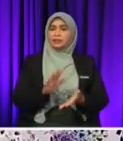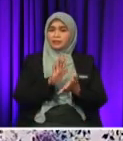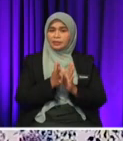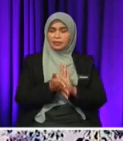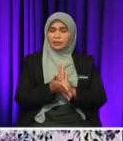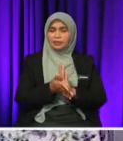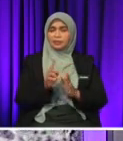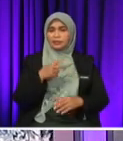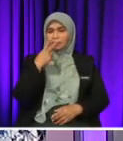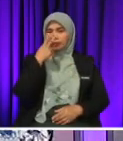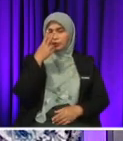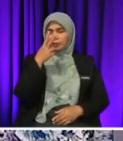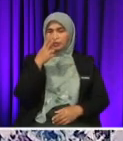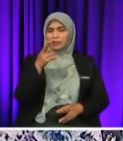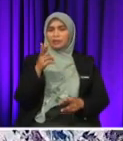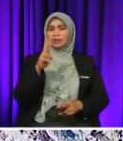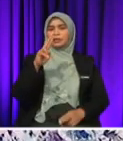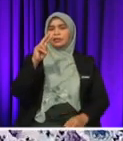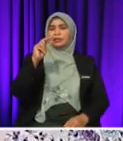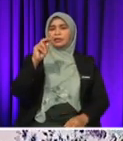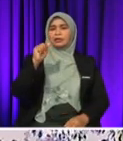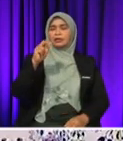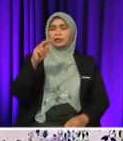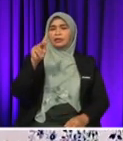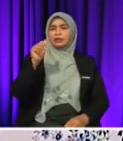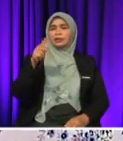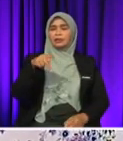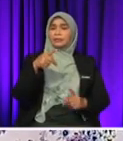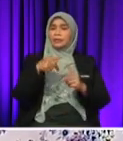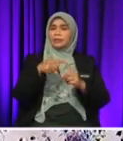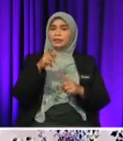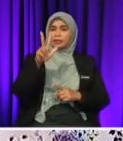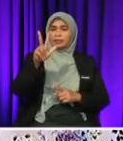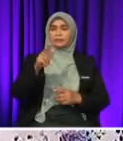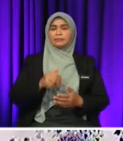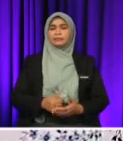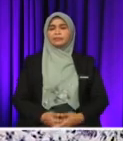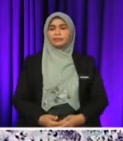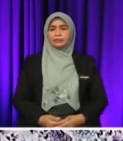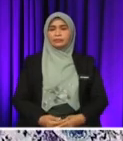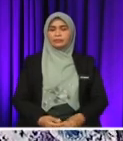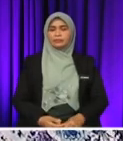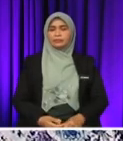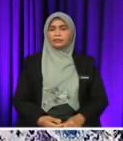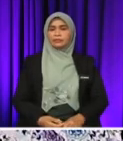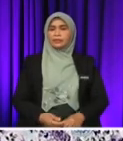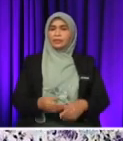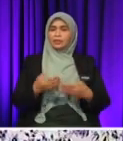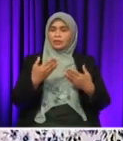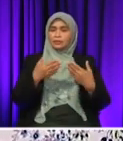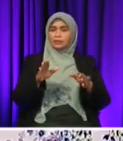kita pergi kepada rangkap yang ketiga apalagi Luahan pengarang untuk Kita paham sesudah